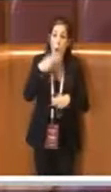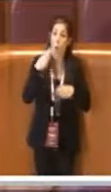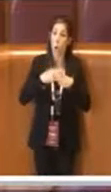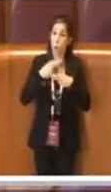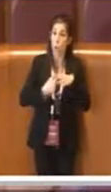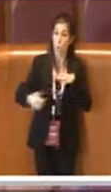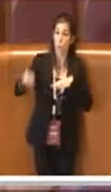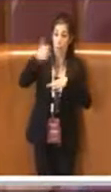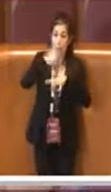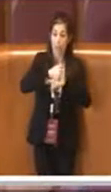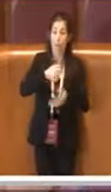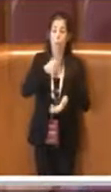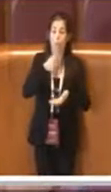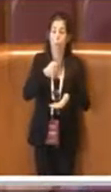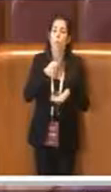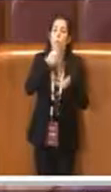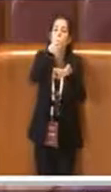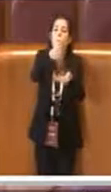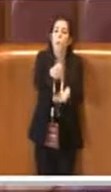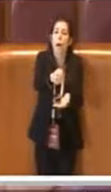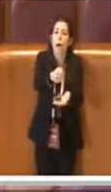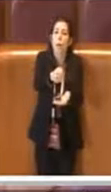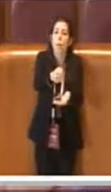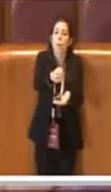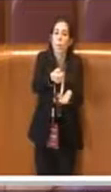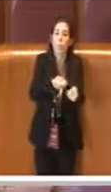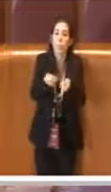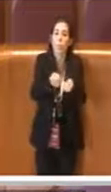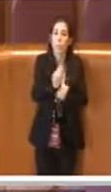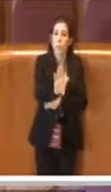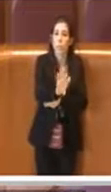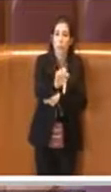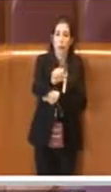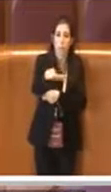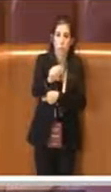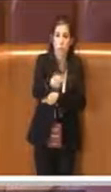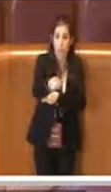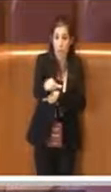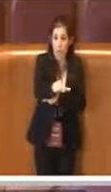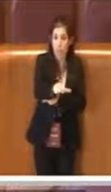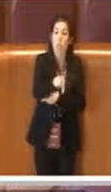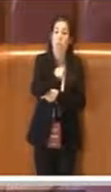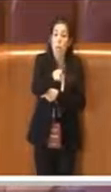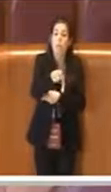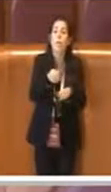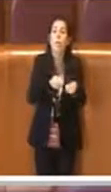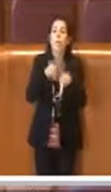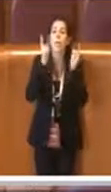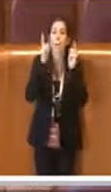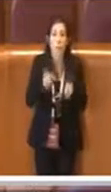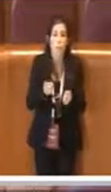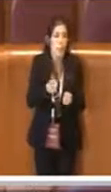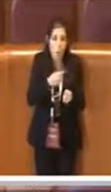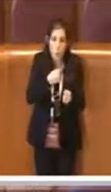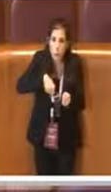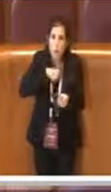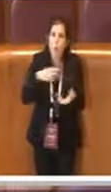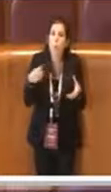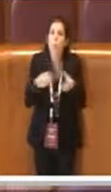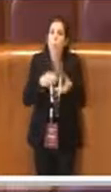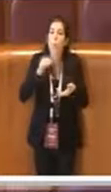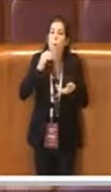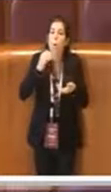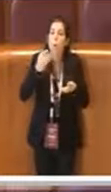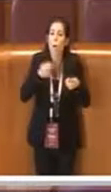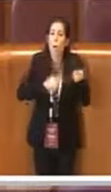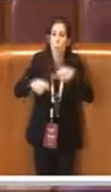AGS per gestire i servizi di Roma Capitale. Noi crediamo nell'AGS, altrimenti questo percorso lungo e tortuoso non l'avremmo fatto e